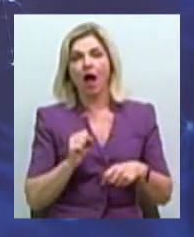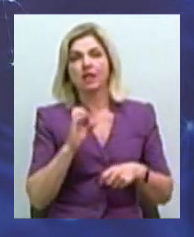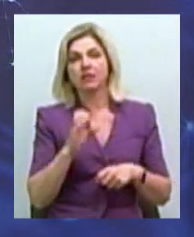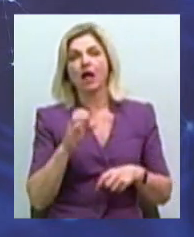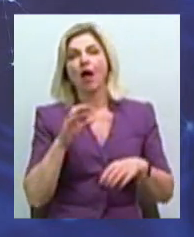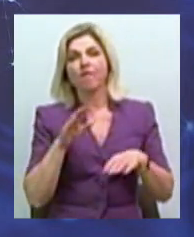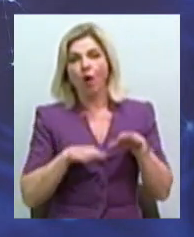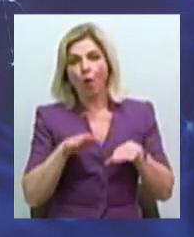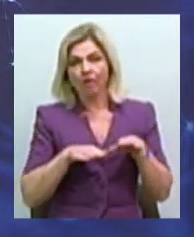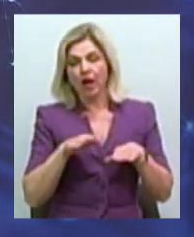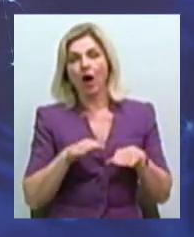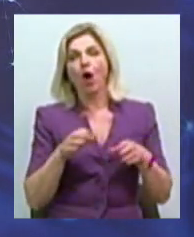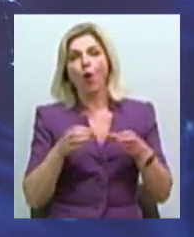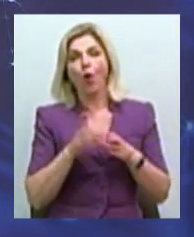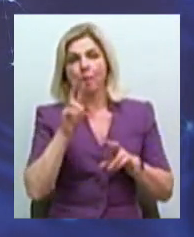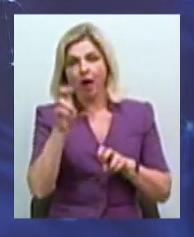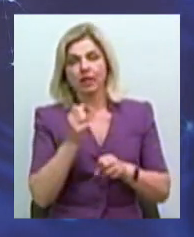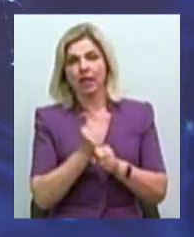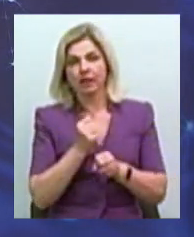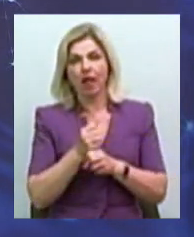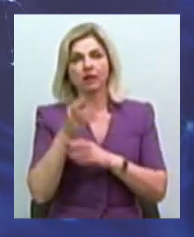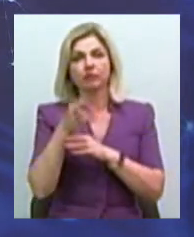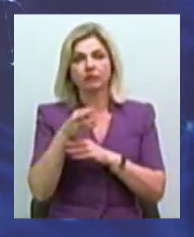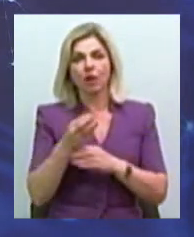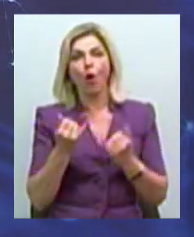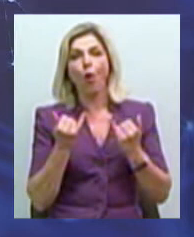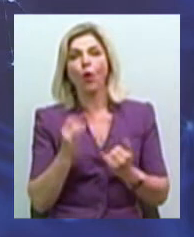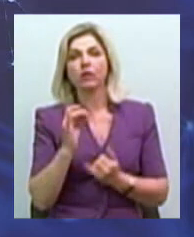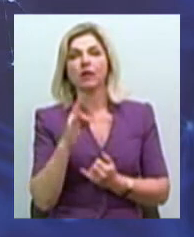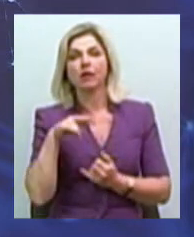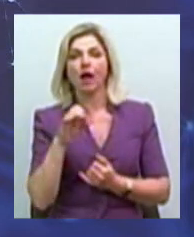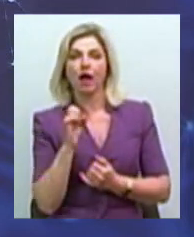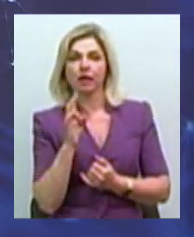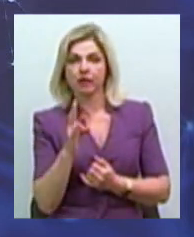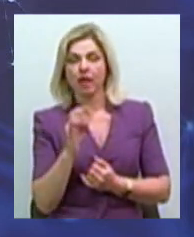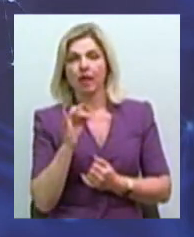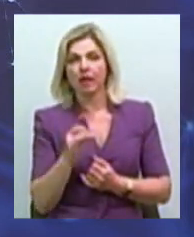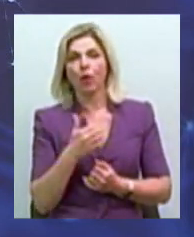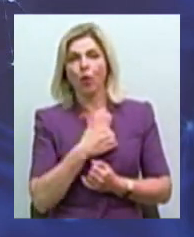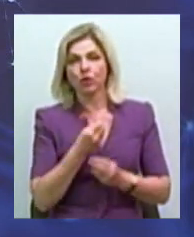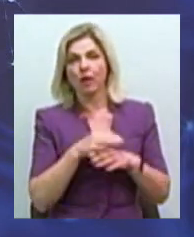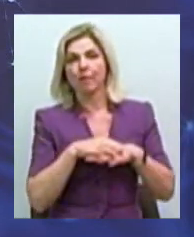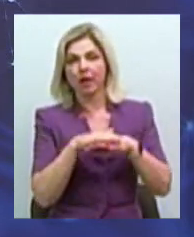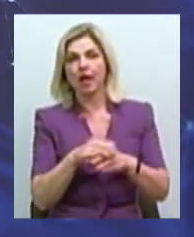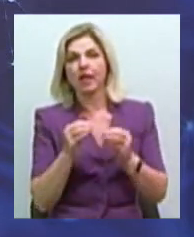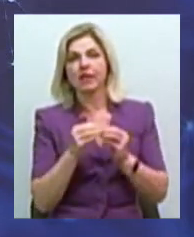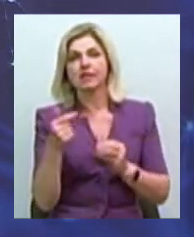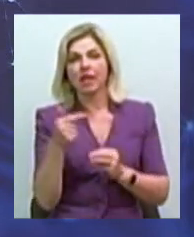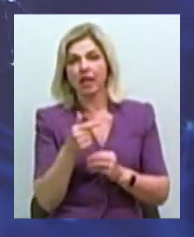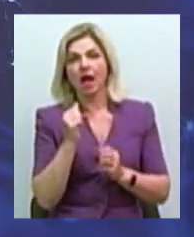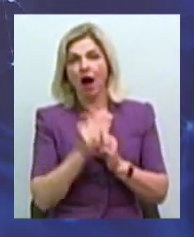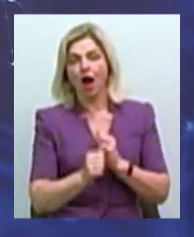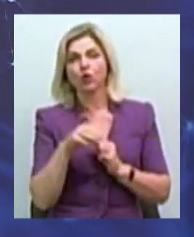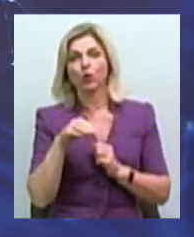стевідорних компаній пропонує вести онлайн-трансляцію. Також мер закликав представників портового бізнесу перераховувати по 10 гривень з кожної